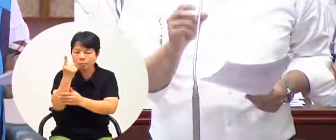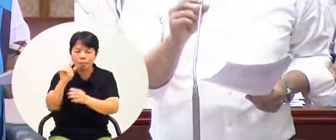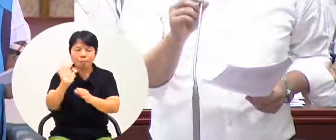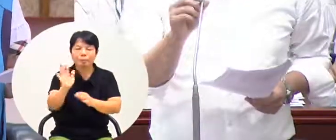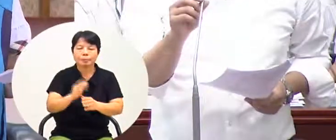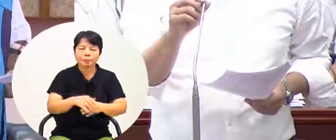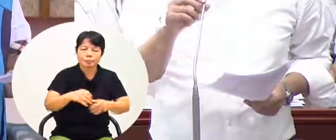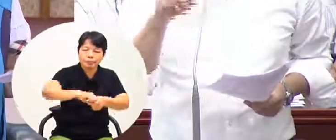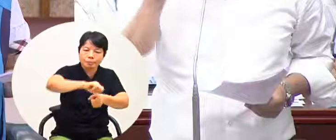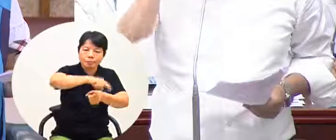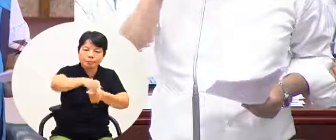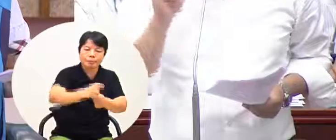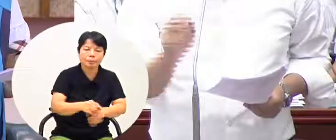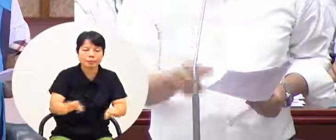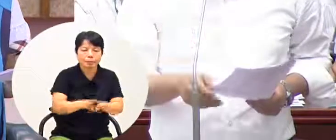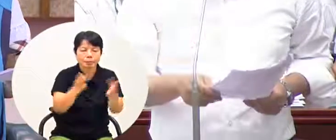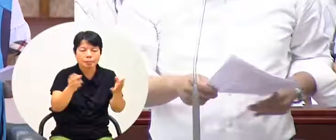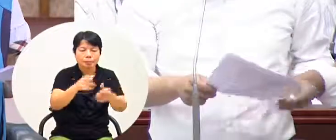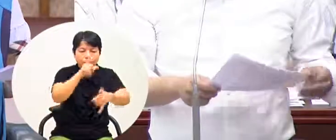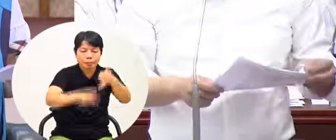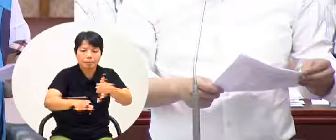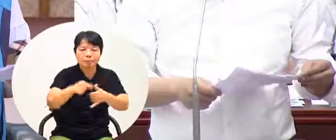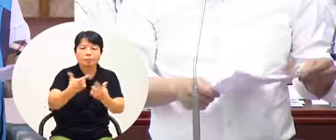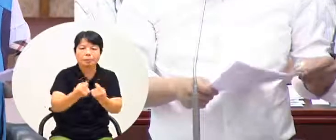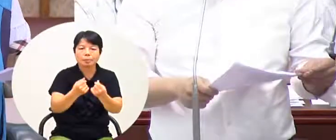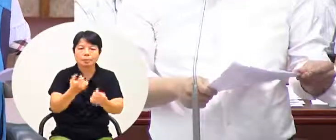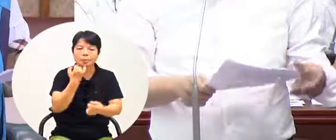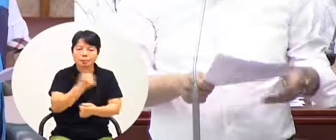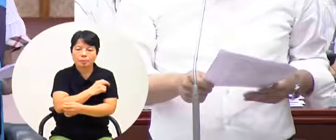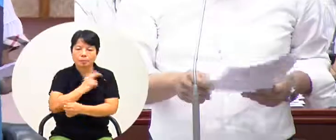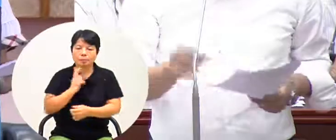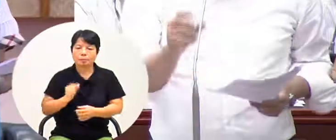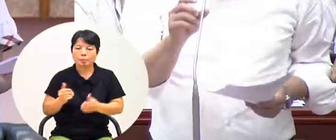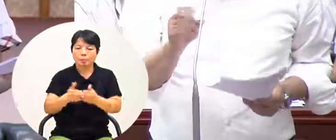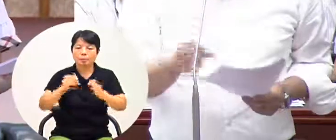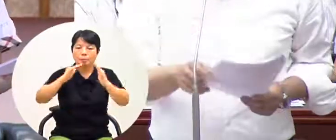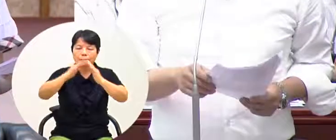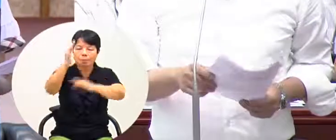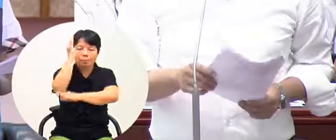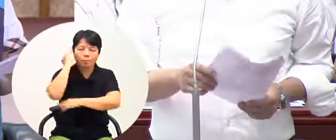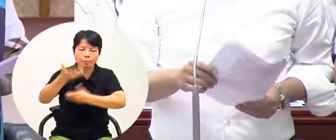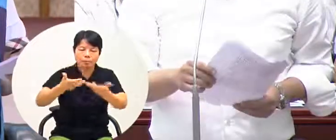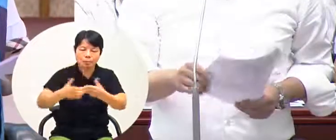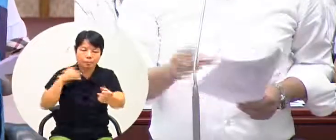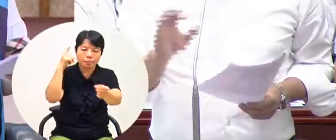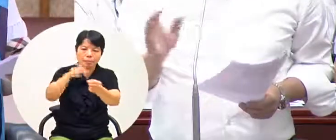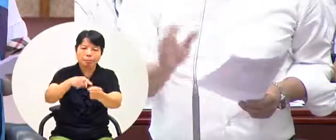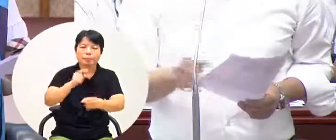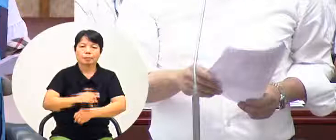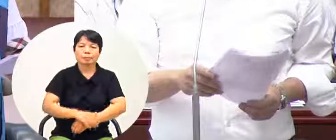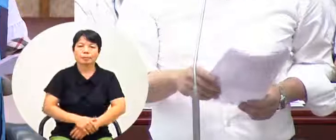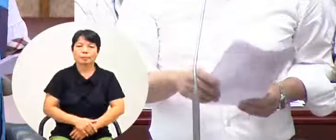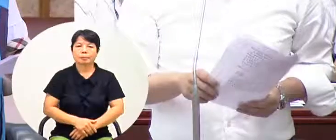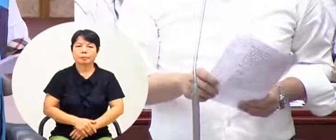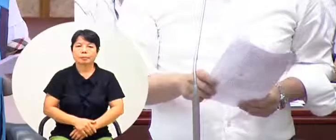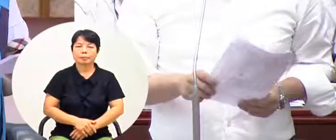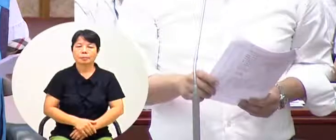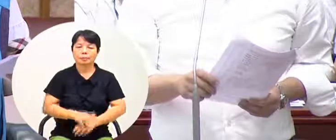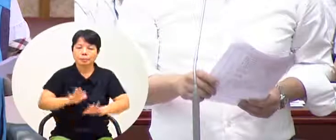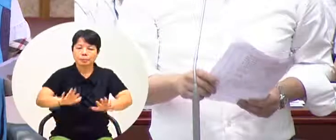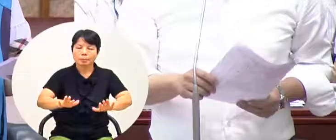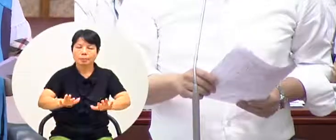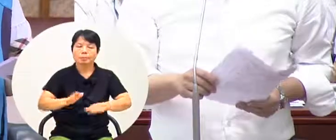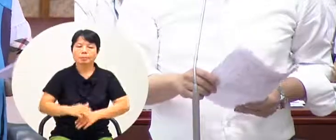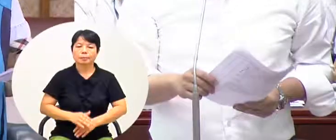够兼具其他的整个市政的一些政策的目的。那我想以现在的我们所拥有的户数